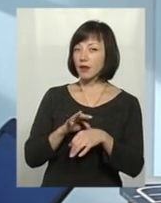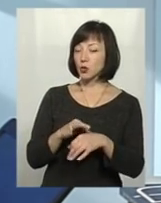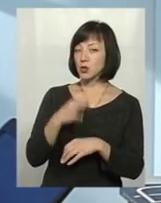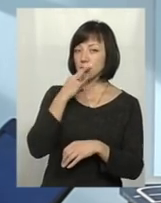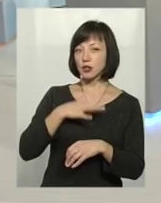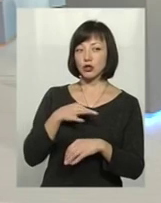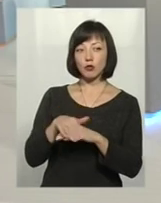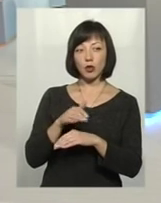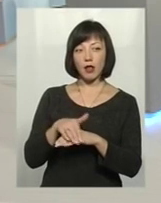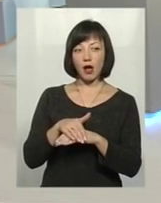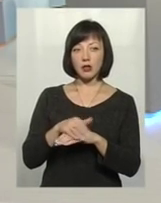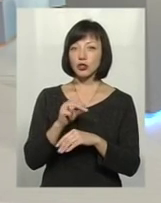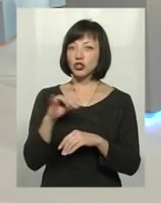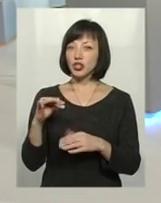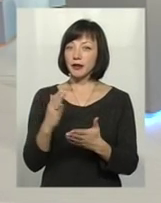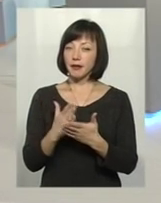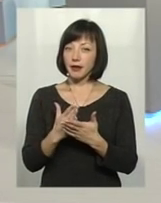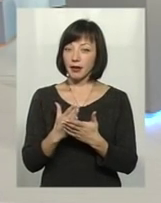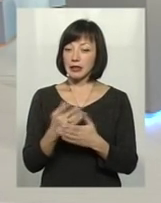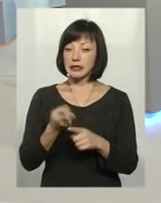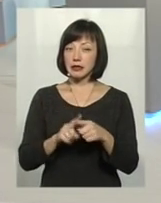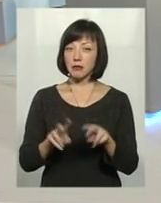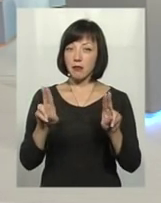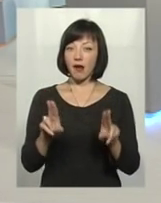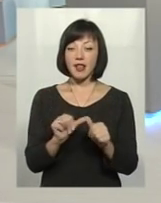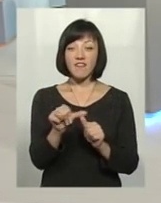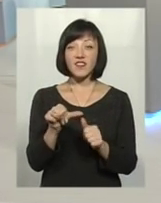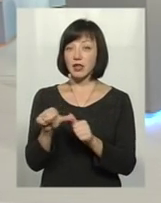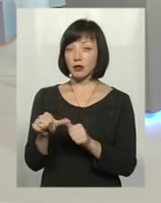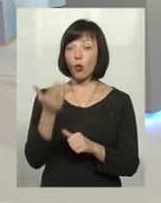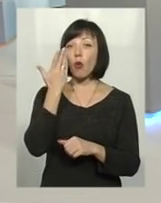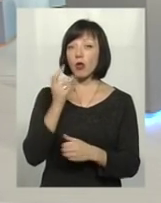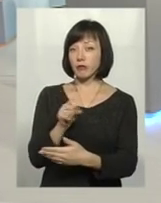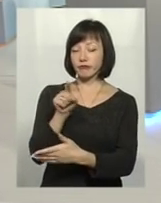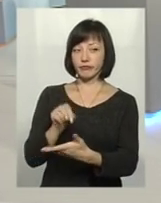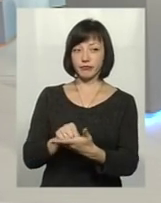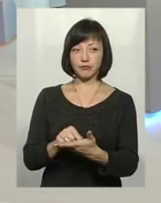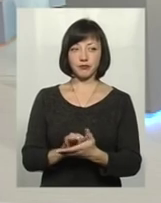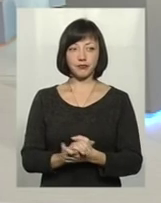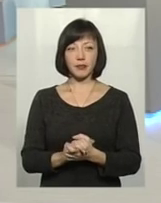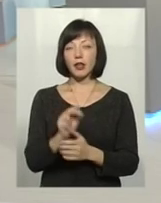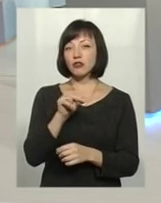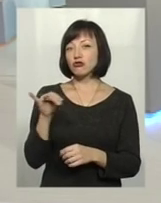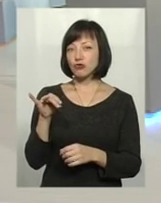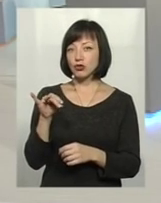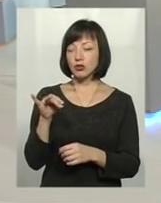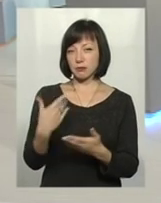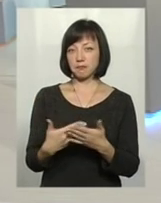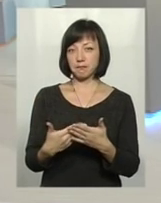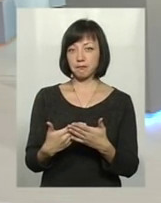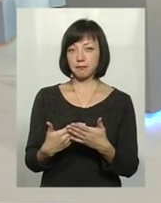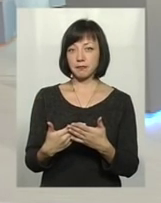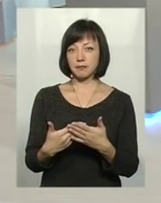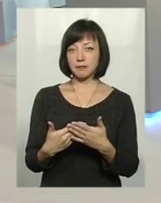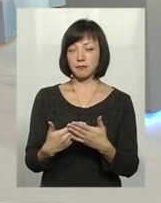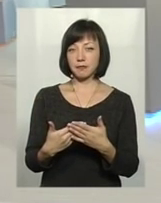а чи є з тих правил винятки і коли? Чи, до прикладу, от